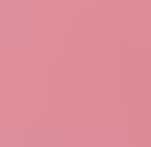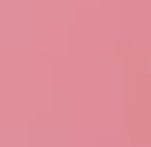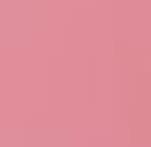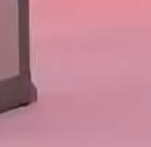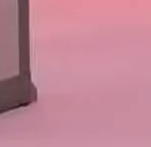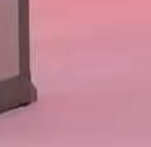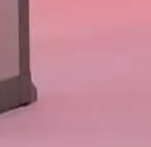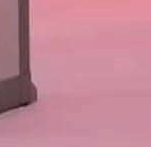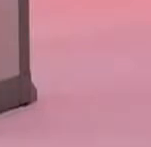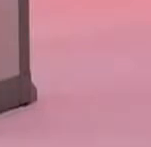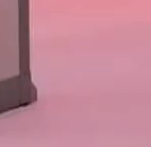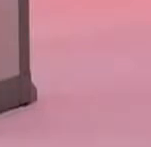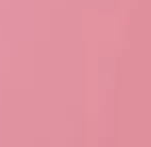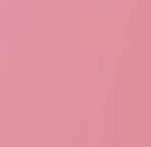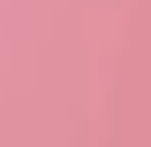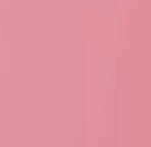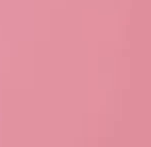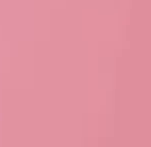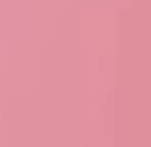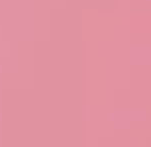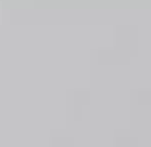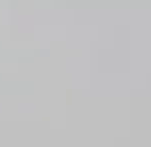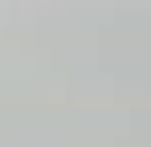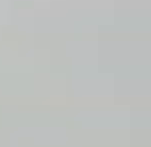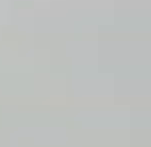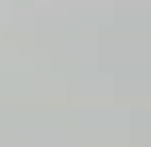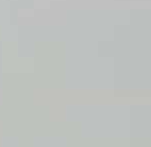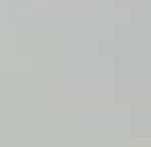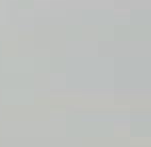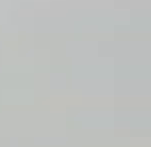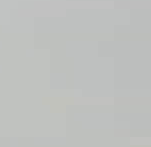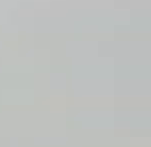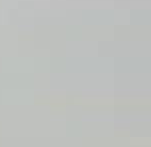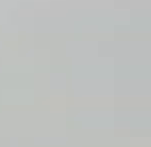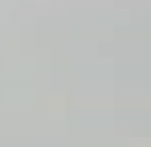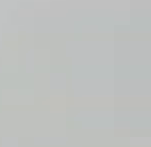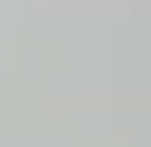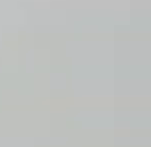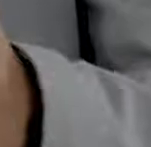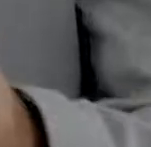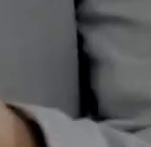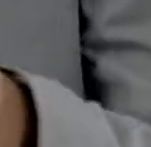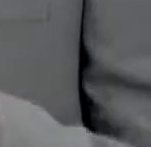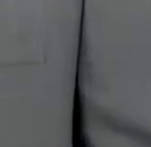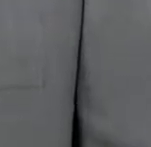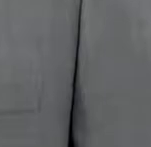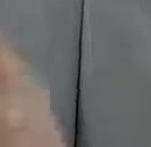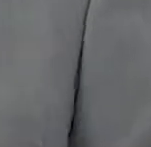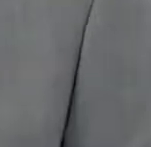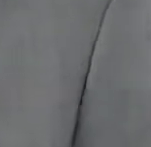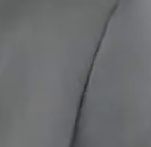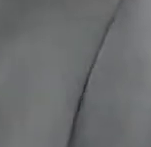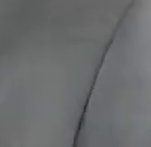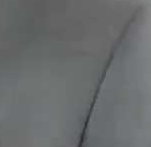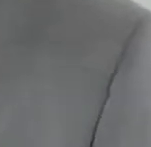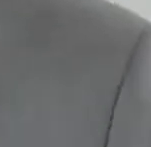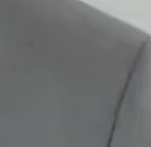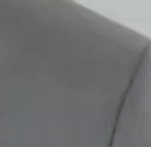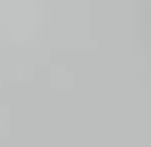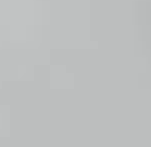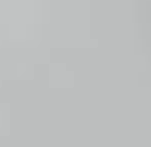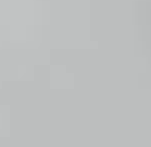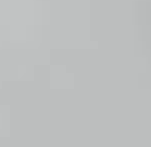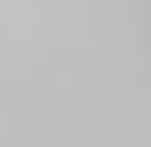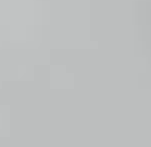sama kamu. Bener nggak, bos? Ya, benar. Vaksinasi melatih tubuh untuk kenal, lawan, dan